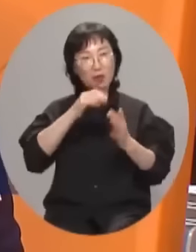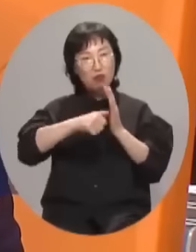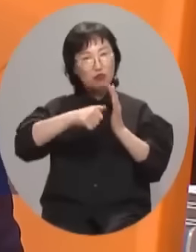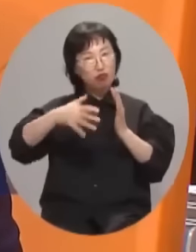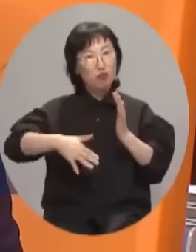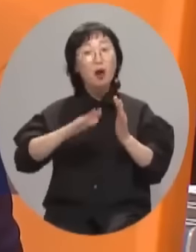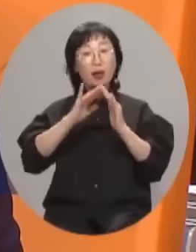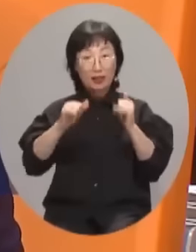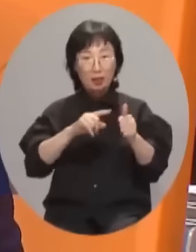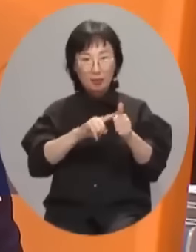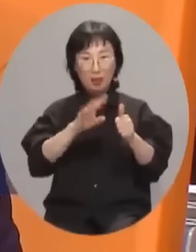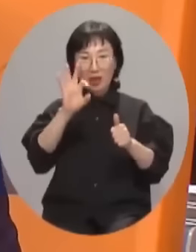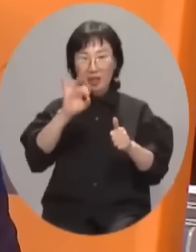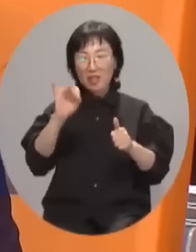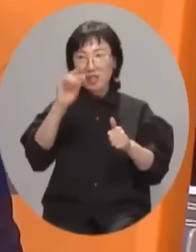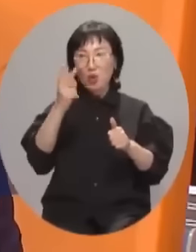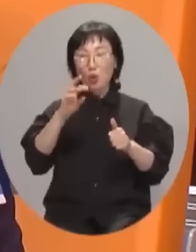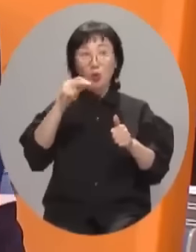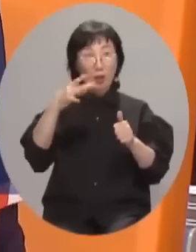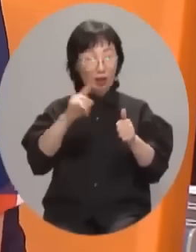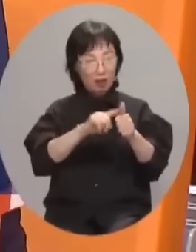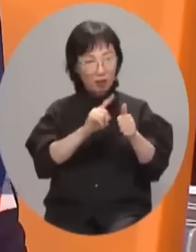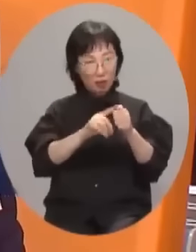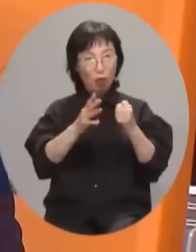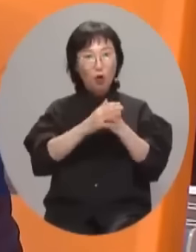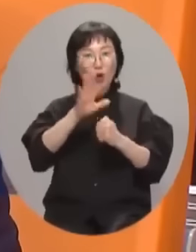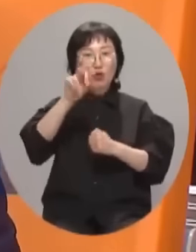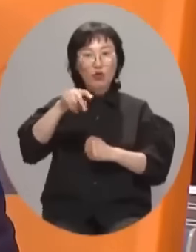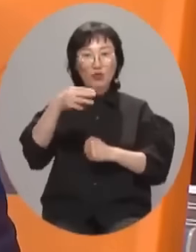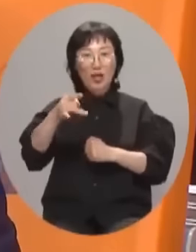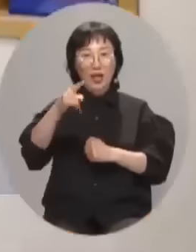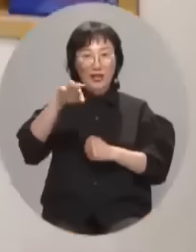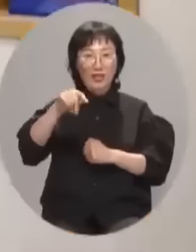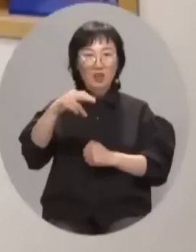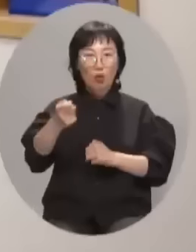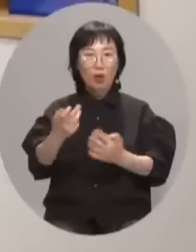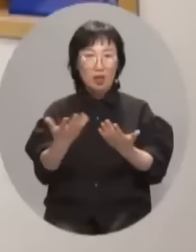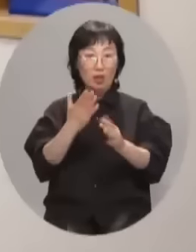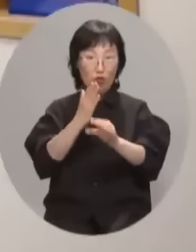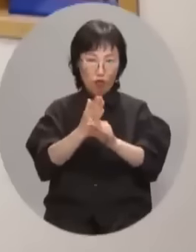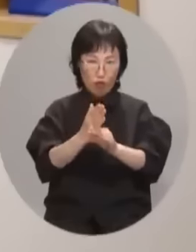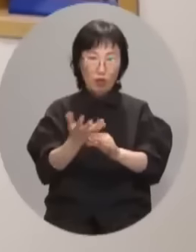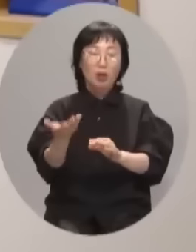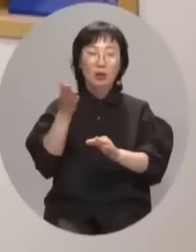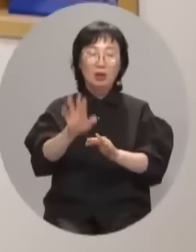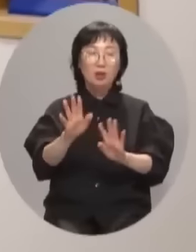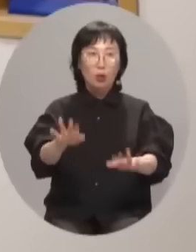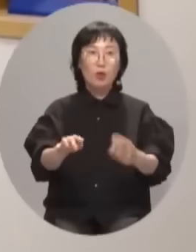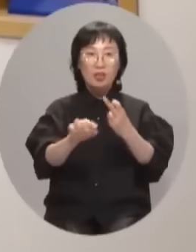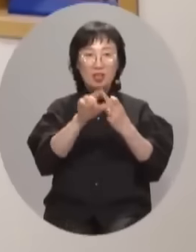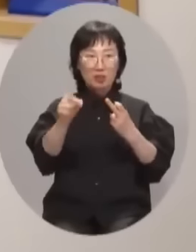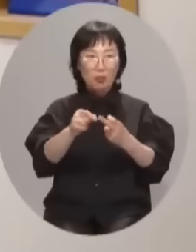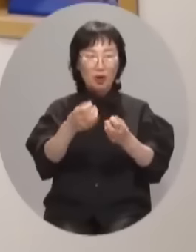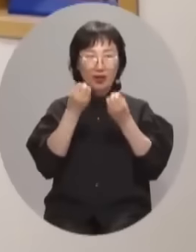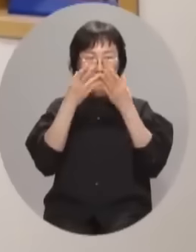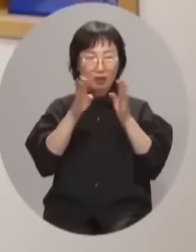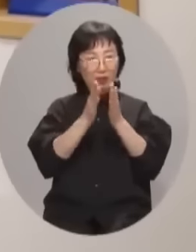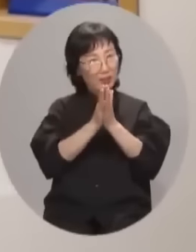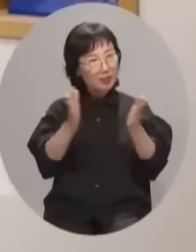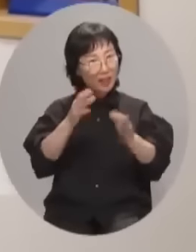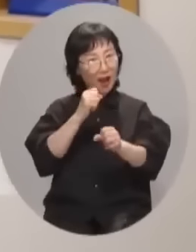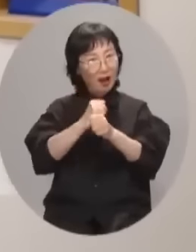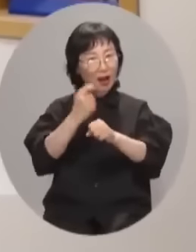어 뭐 이용대 선수도 지금 요넥스 여전히 뛰고 있잖아요 뭐 그런 거 보면 그런데 올 연말 창단을 목표로 하는